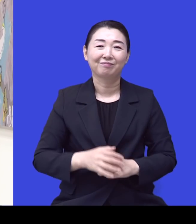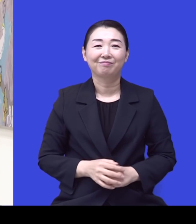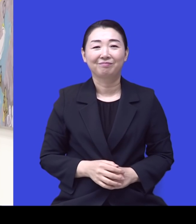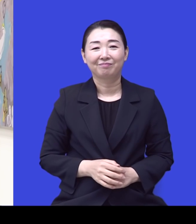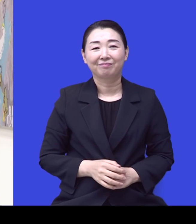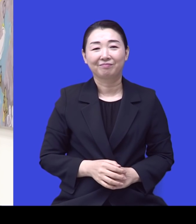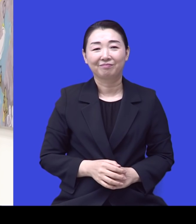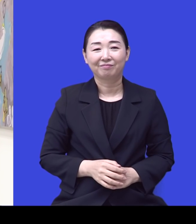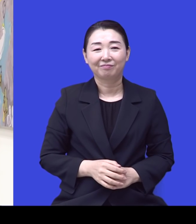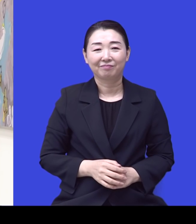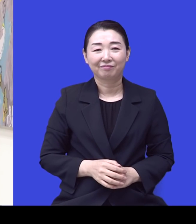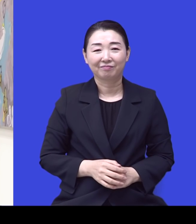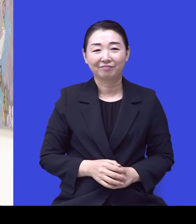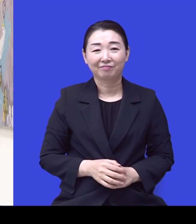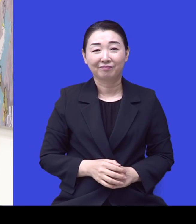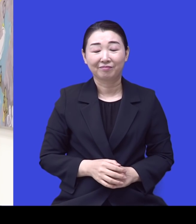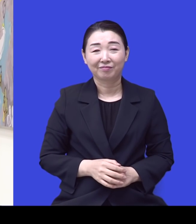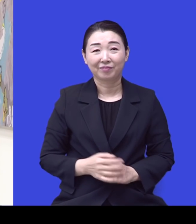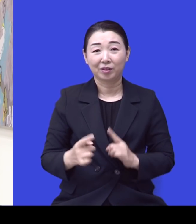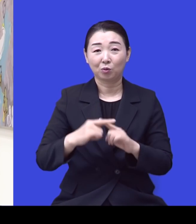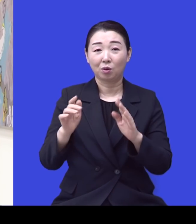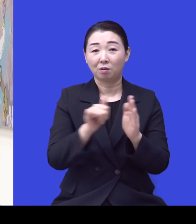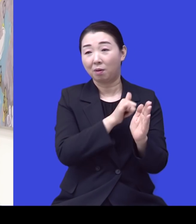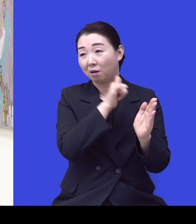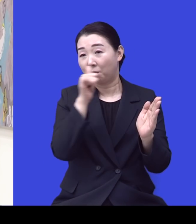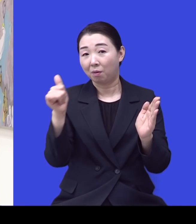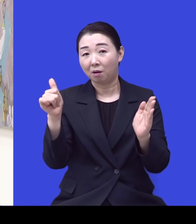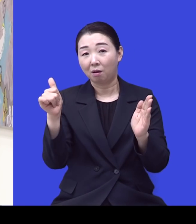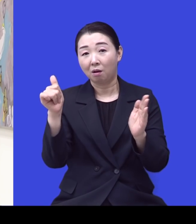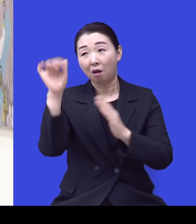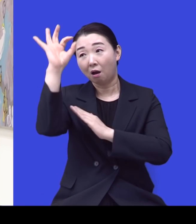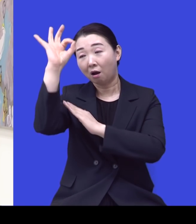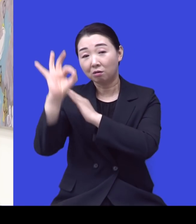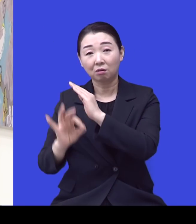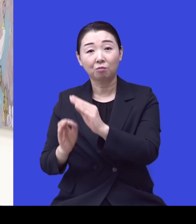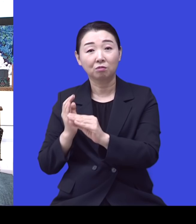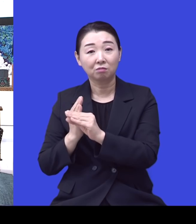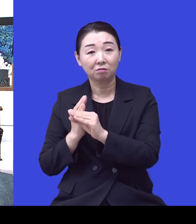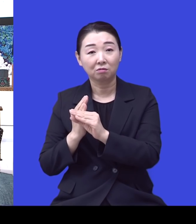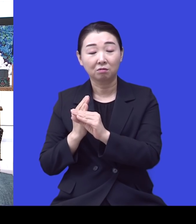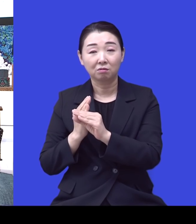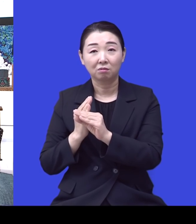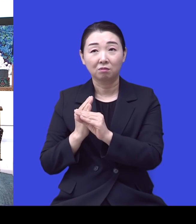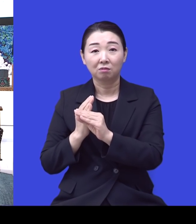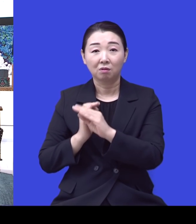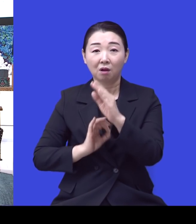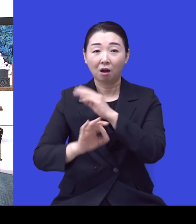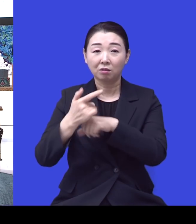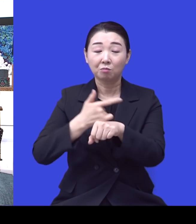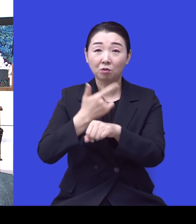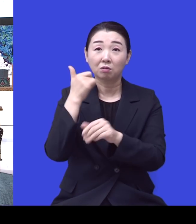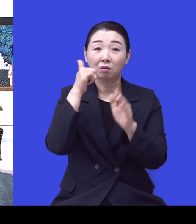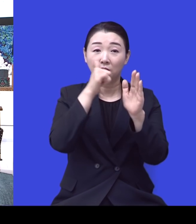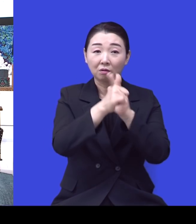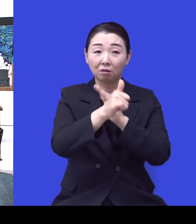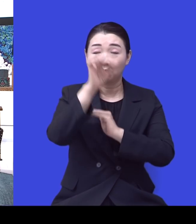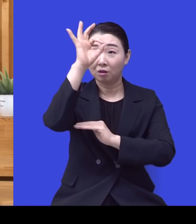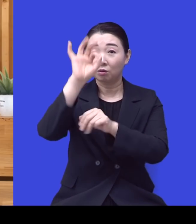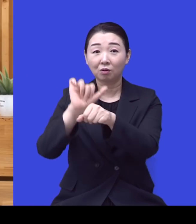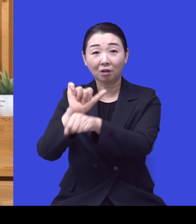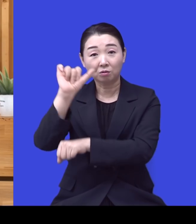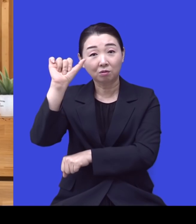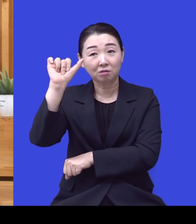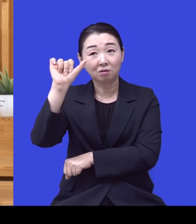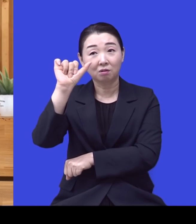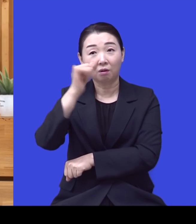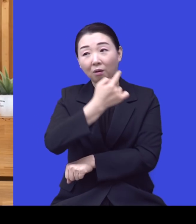나왔는데 바깥에 나오니까 해가 저물고 있는 거예요. 예. 아침 6시에 들어갔는데 저녁 5시가 다